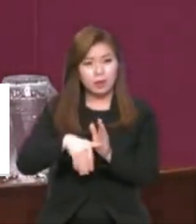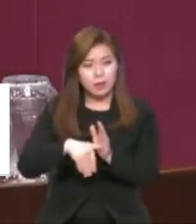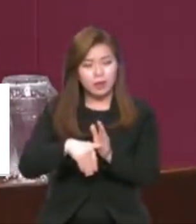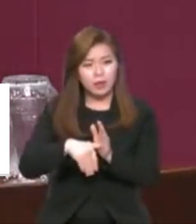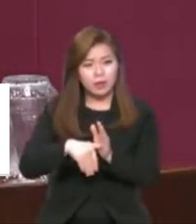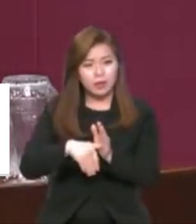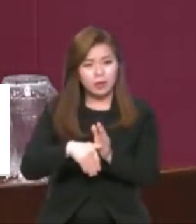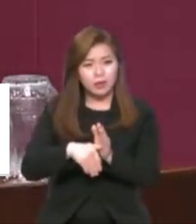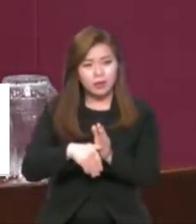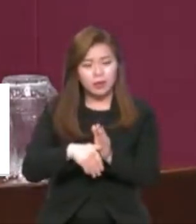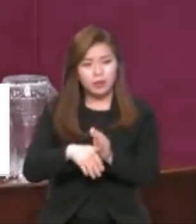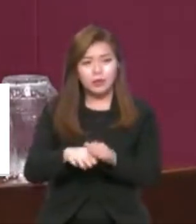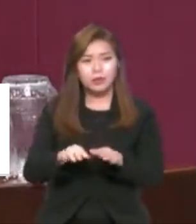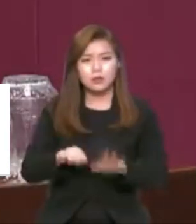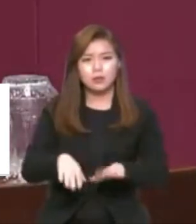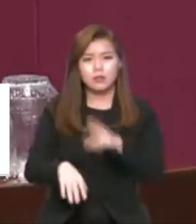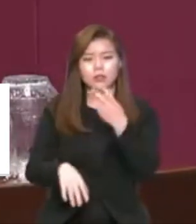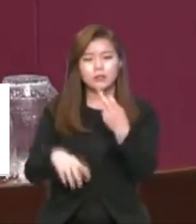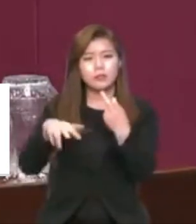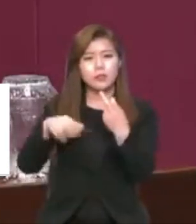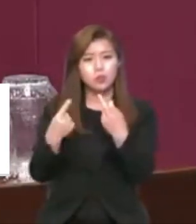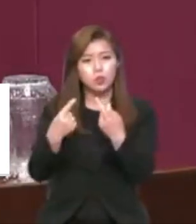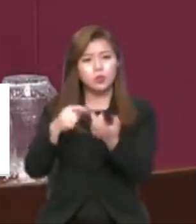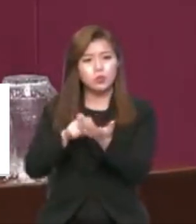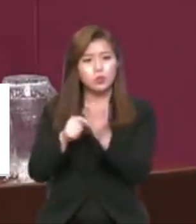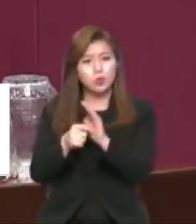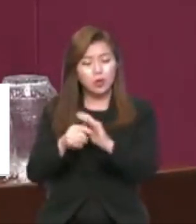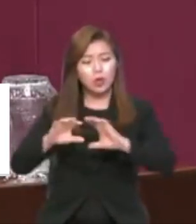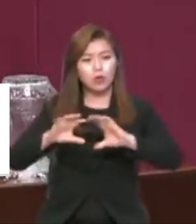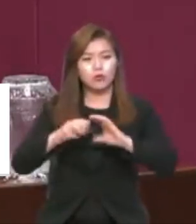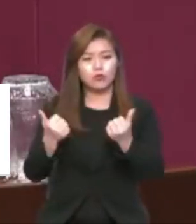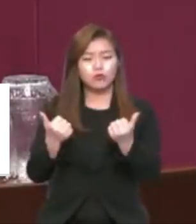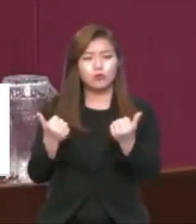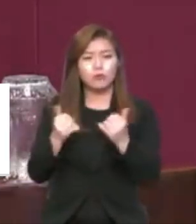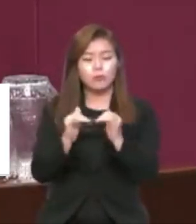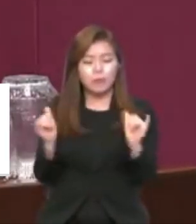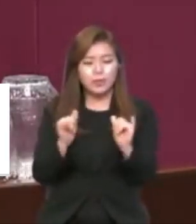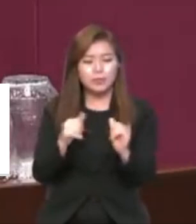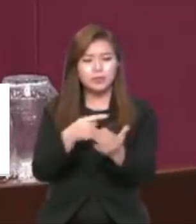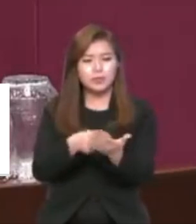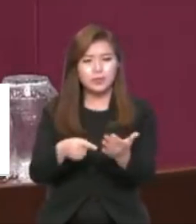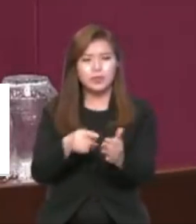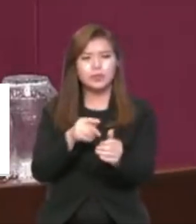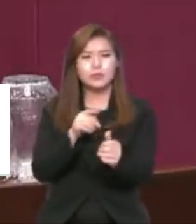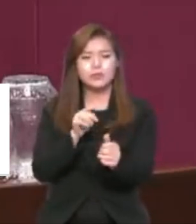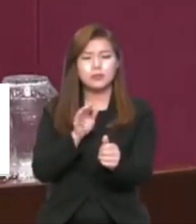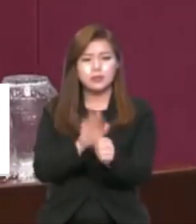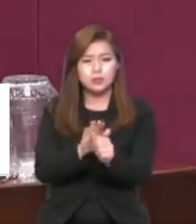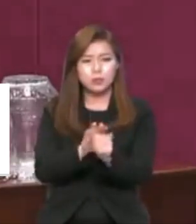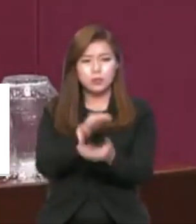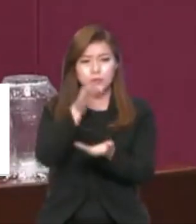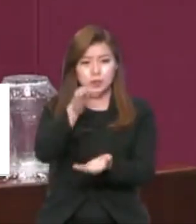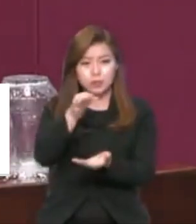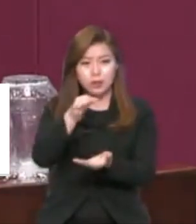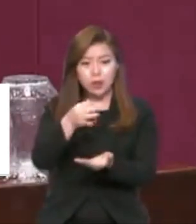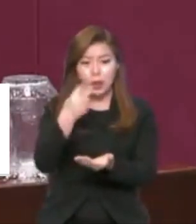달하는 국민 재난 지원금을 관리하고 국민께 돌려드리는 일을 했던 곳이